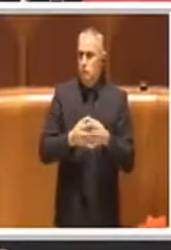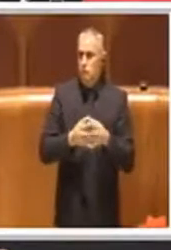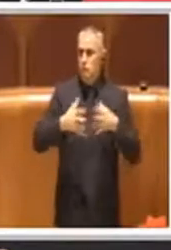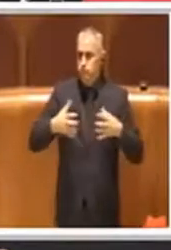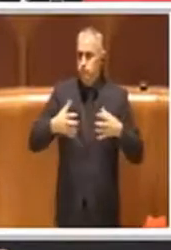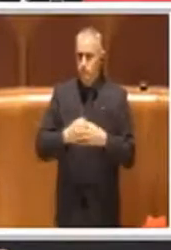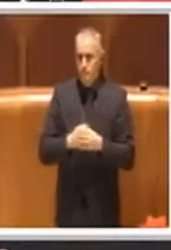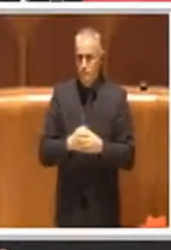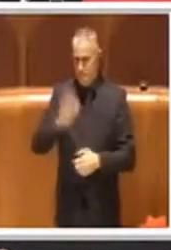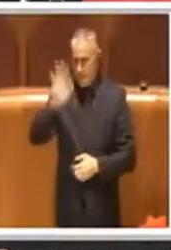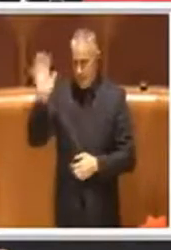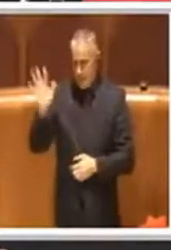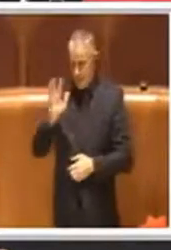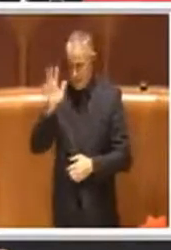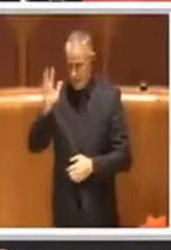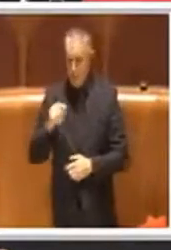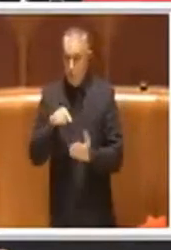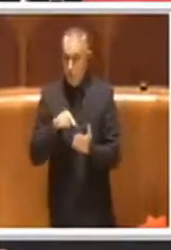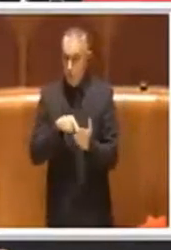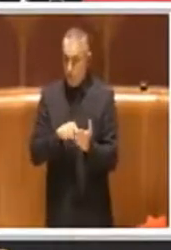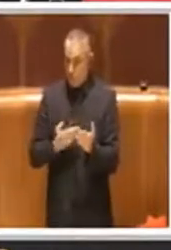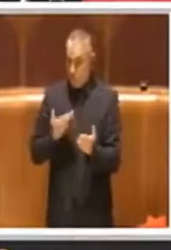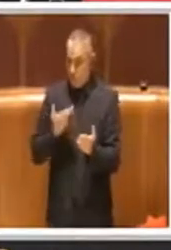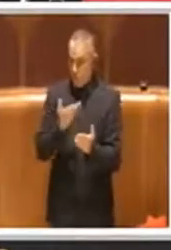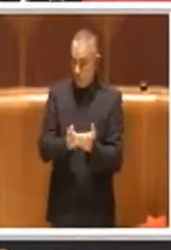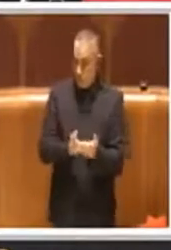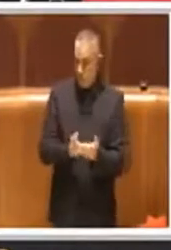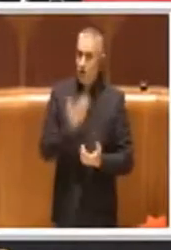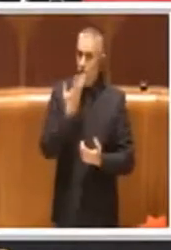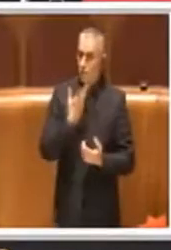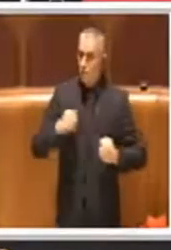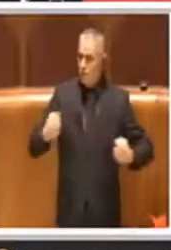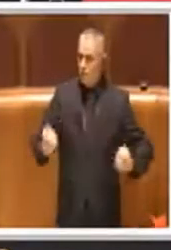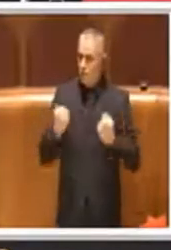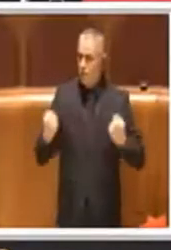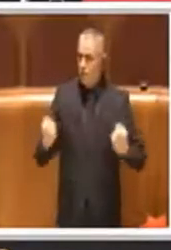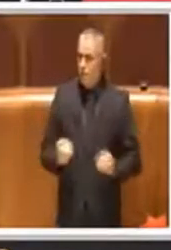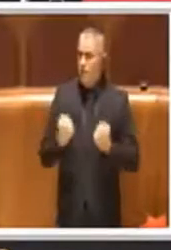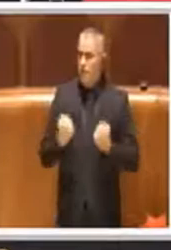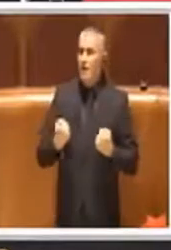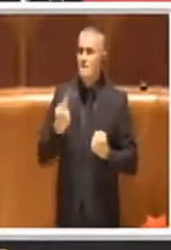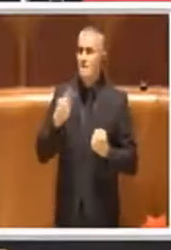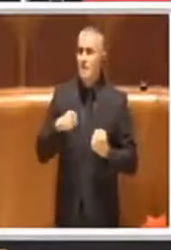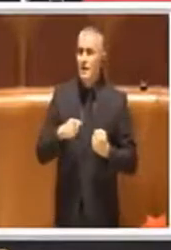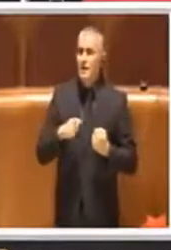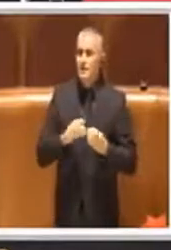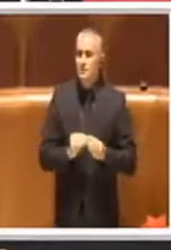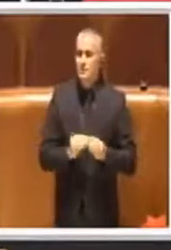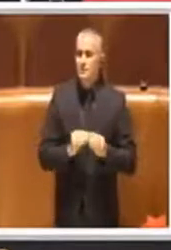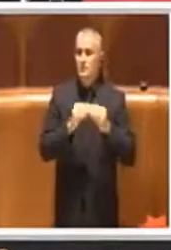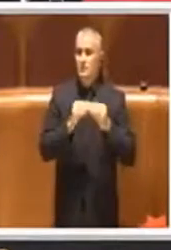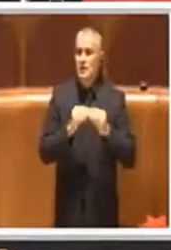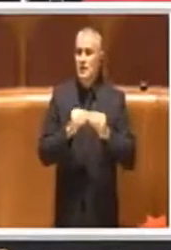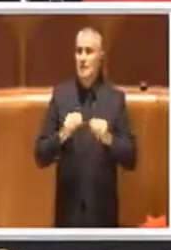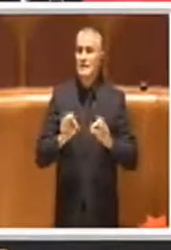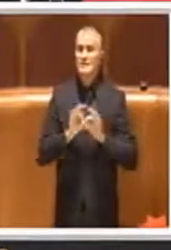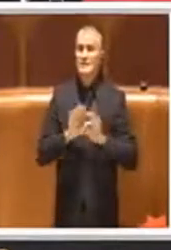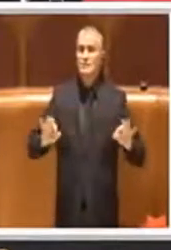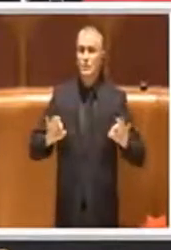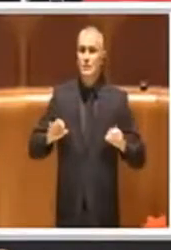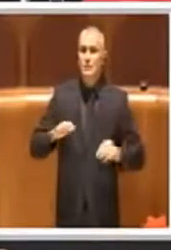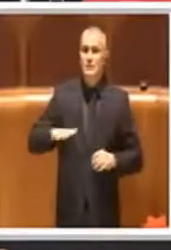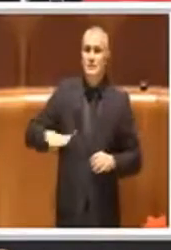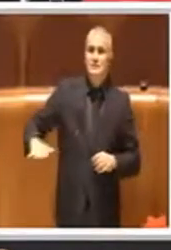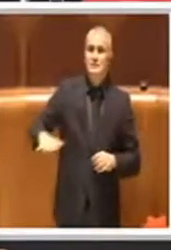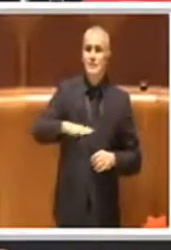avanti? Per esempio, si chiede di promuovere la collaborazione sempre con l'associazione di categoria per la realizzazione di disponibilità di spazi di